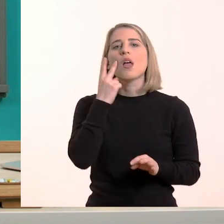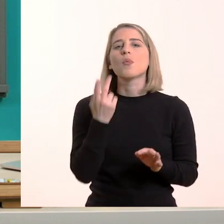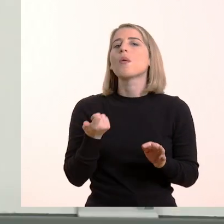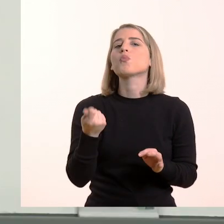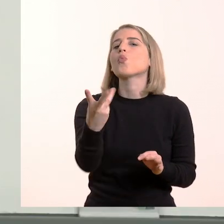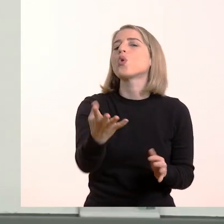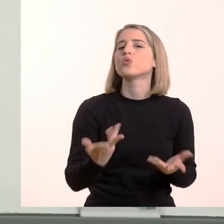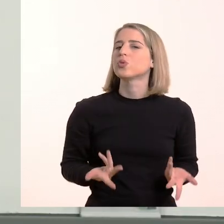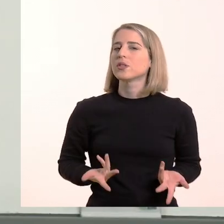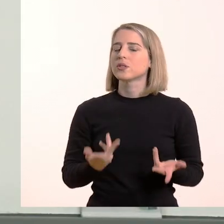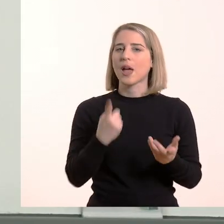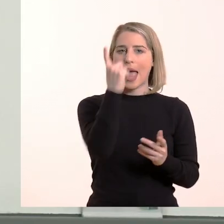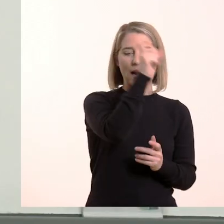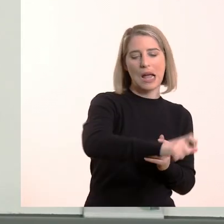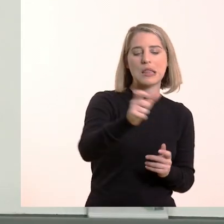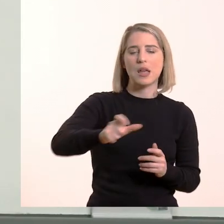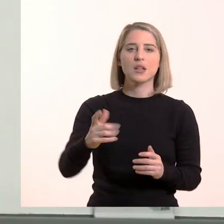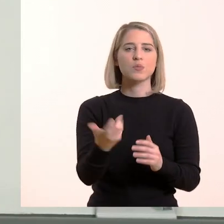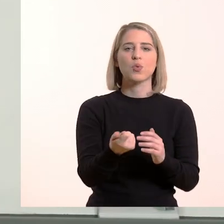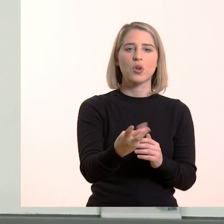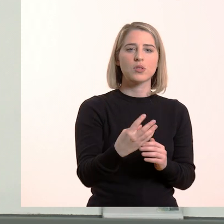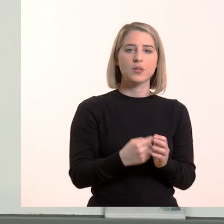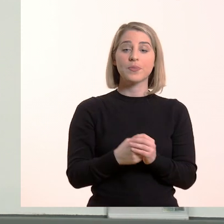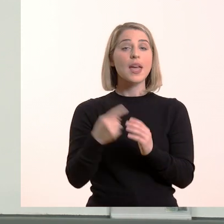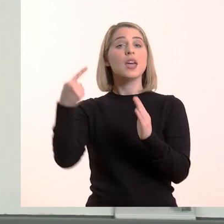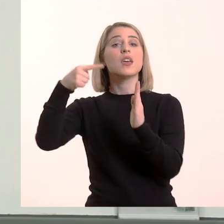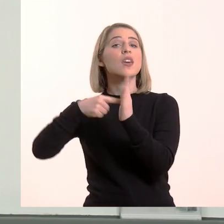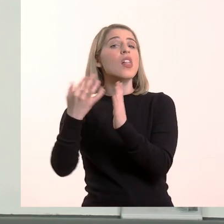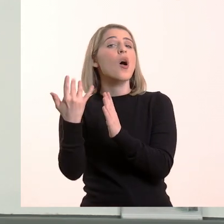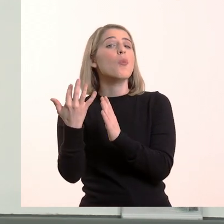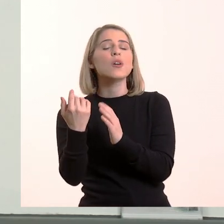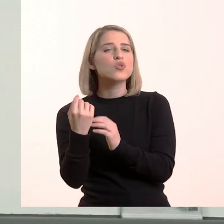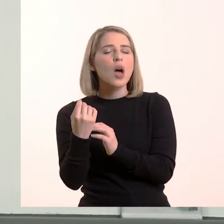πάρει ο καθένας. Πόσα μηδενικά έχει το 1.000, είπαμε? 3.